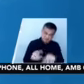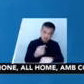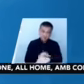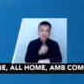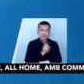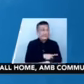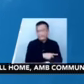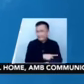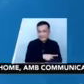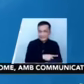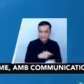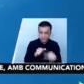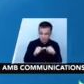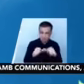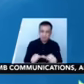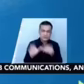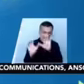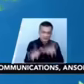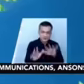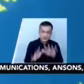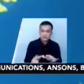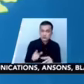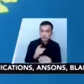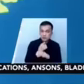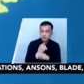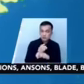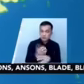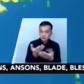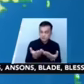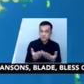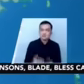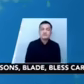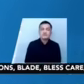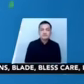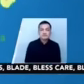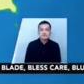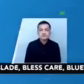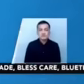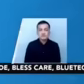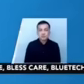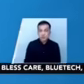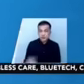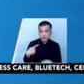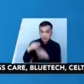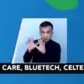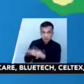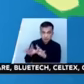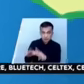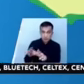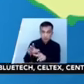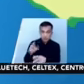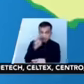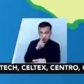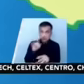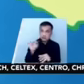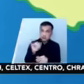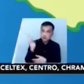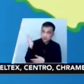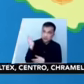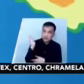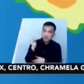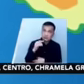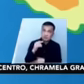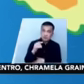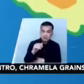halos tuloy-tuloy po mga pag-ulan, kaya patuloy po tayong maging alerto. May mga pag-ulan din sa Visayas, gaya na lamang dito sa may bahagi po ng